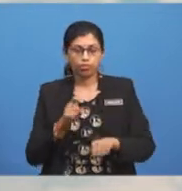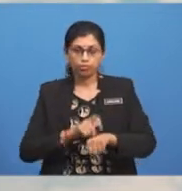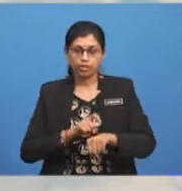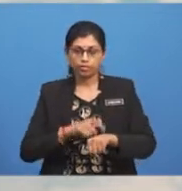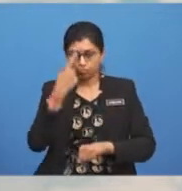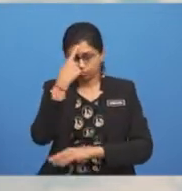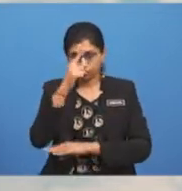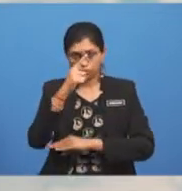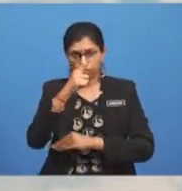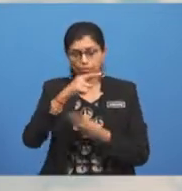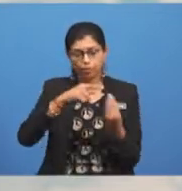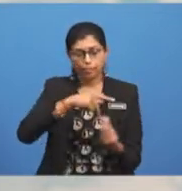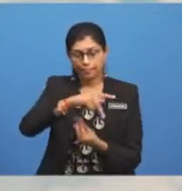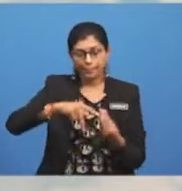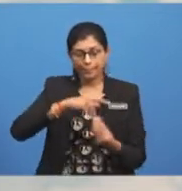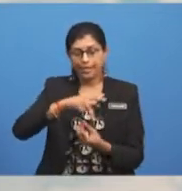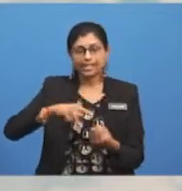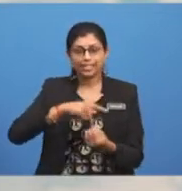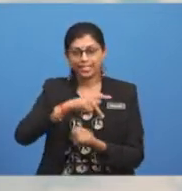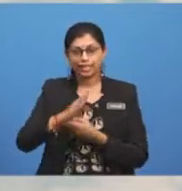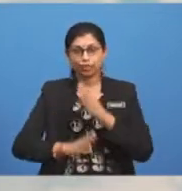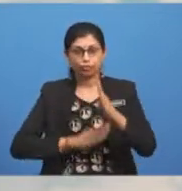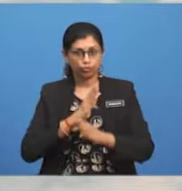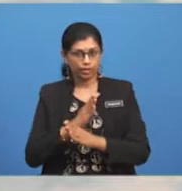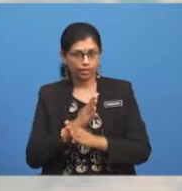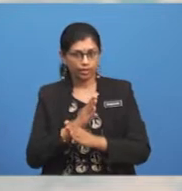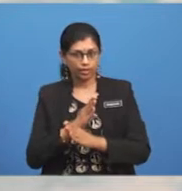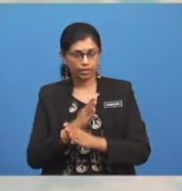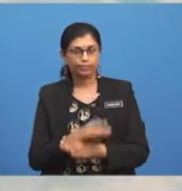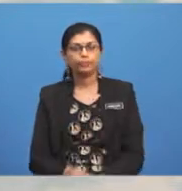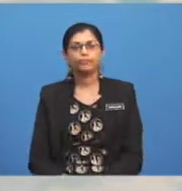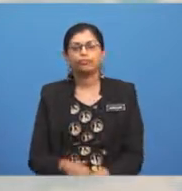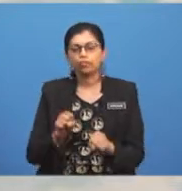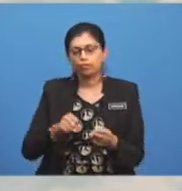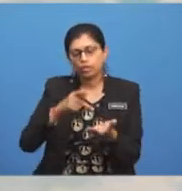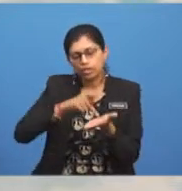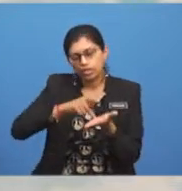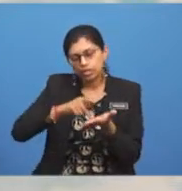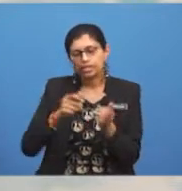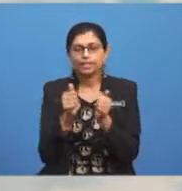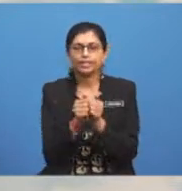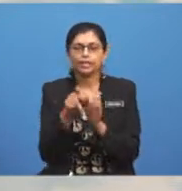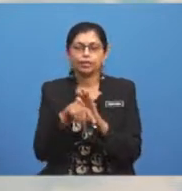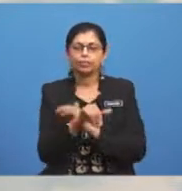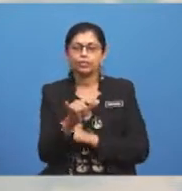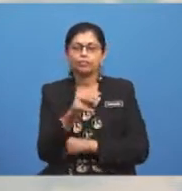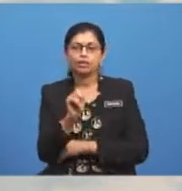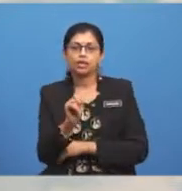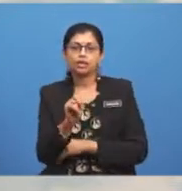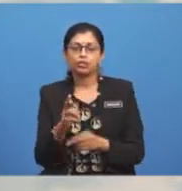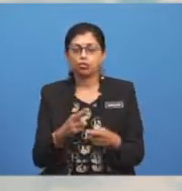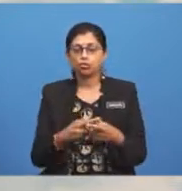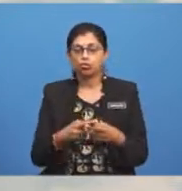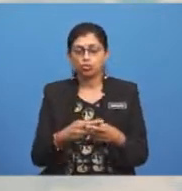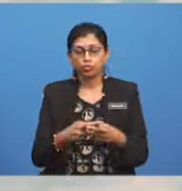mengelilingi bumi bagi kedua-dua satelit tadi boleh dihitung dengan persamaan T sama